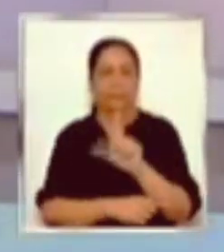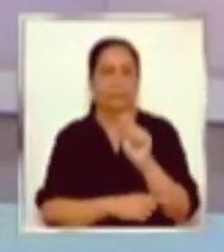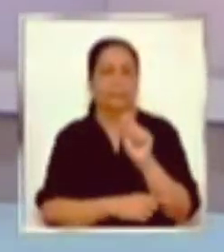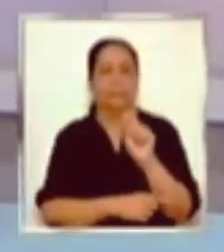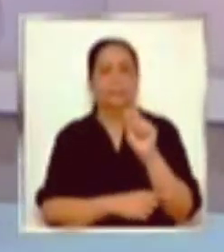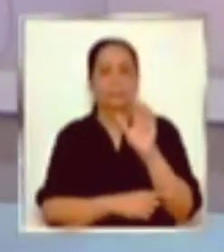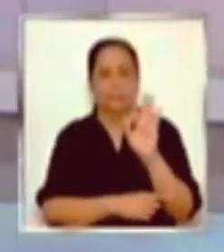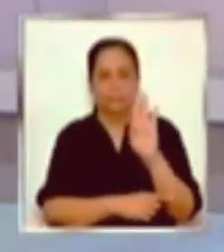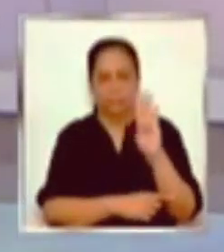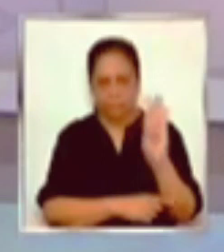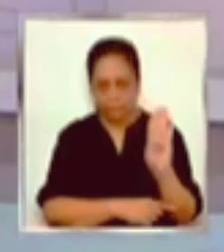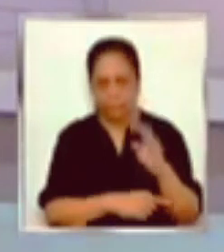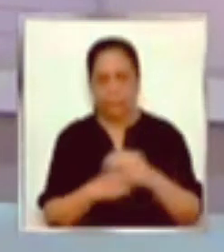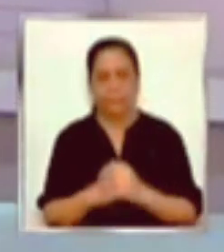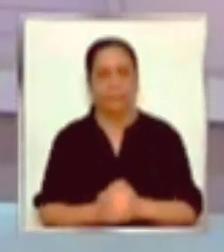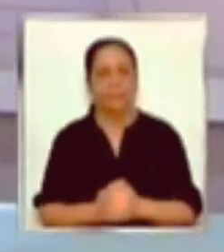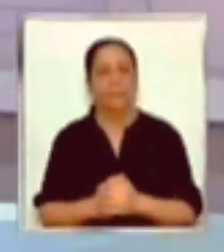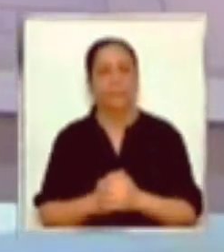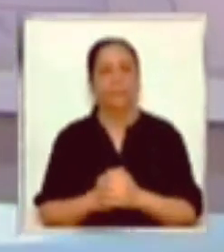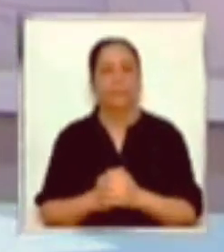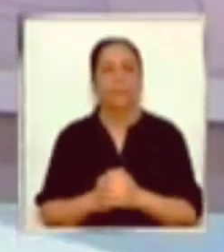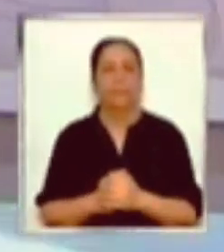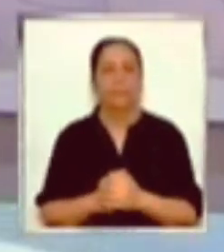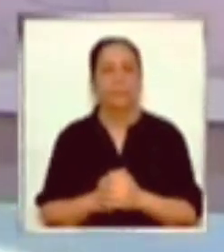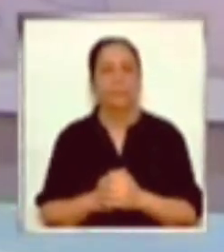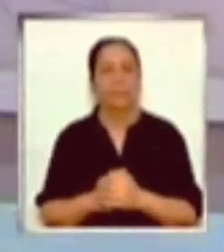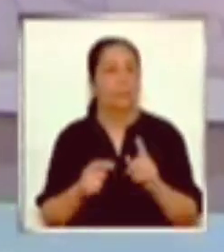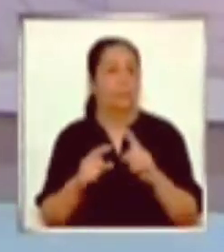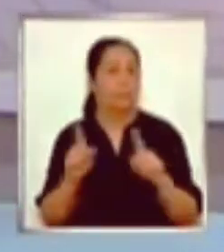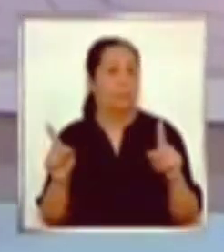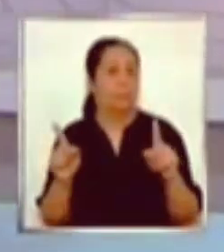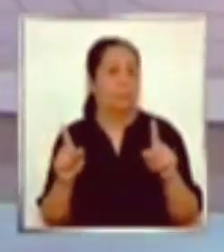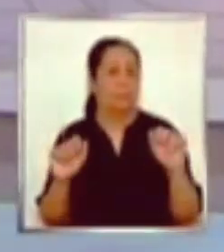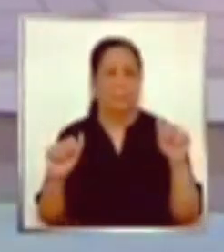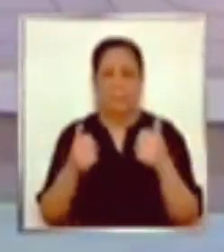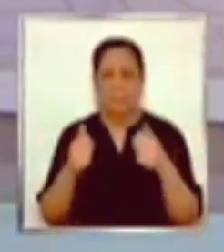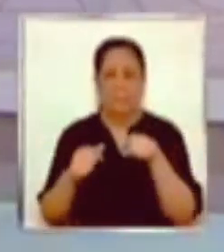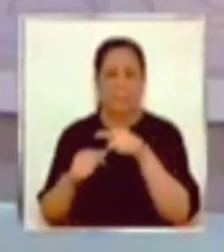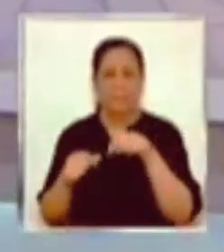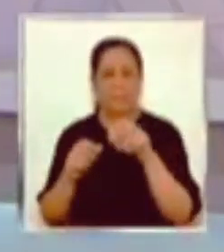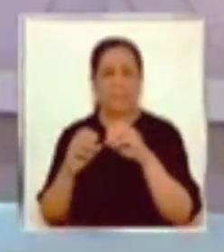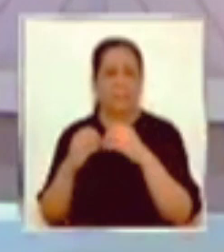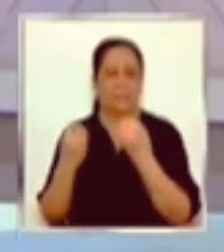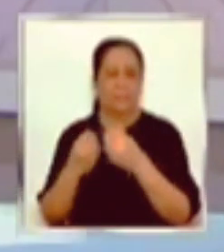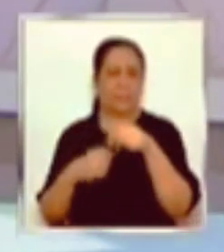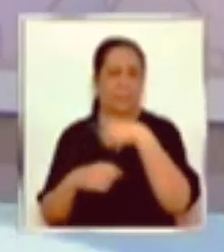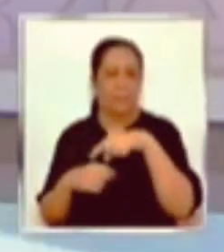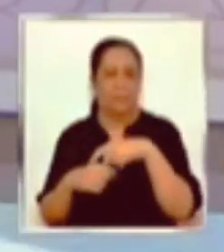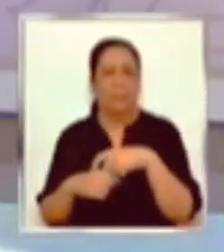Franchising and Regulatory Board o LTFRB. Pero ang hamon sa ahensya, ito,